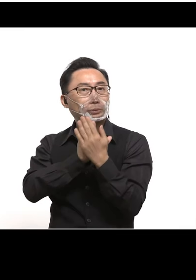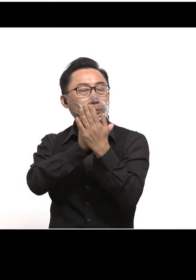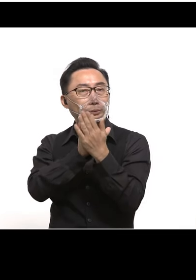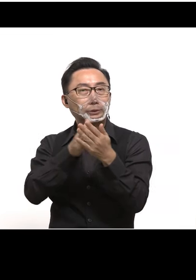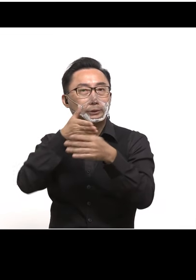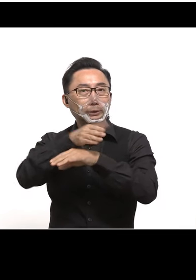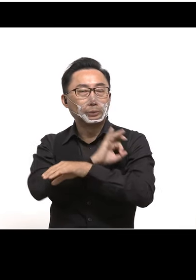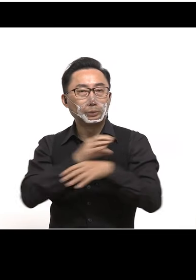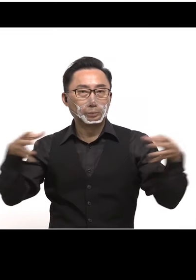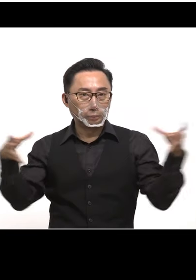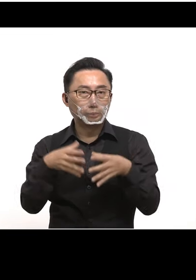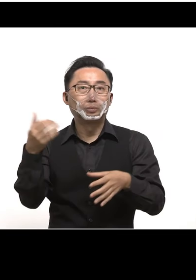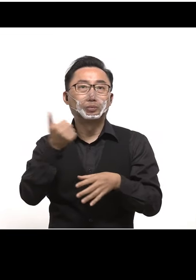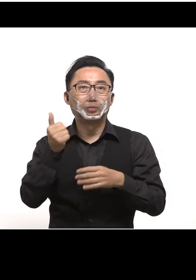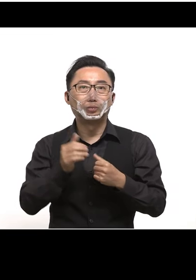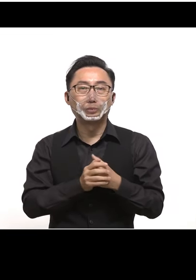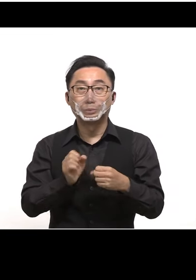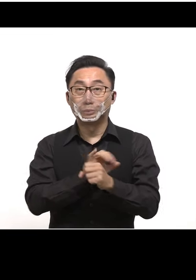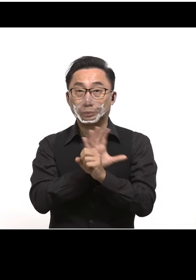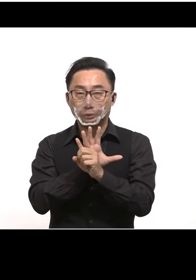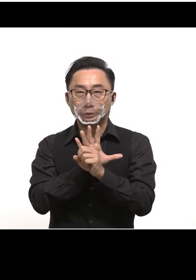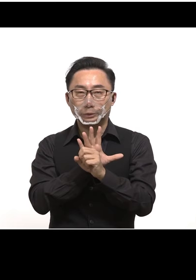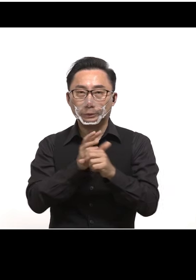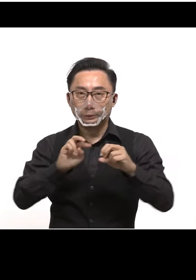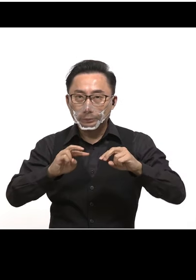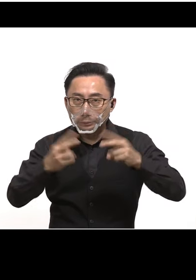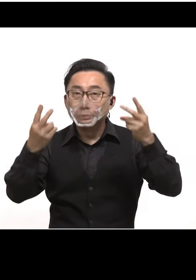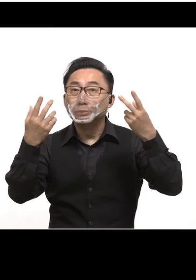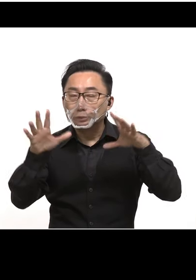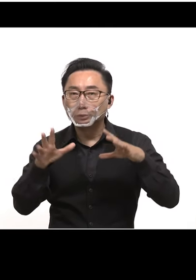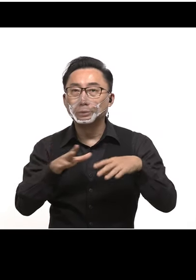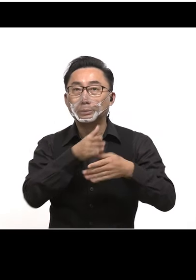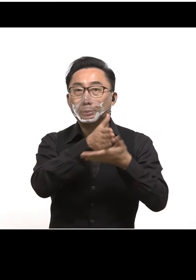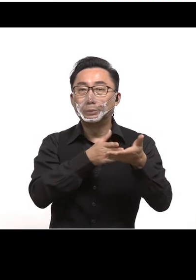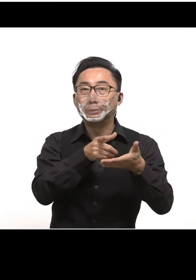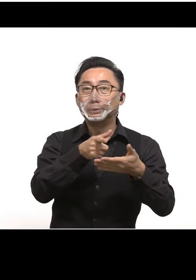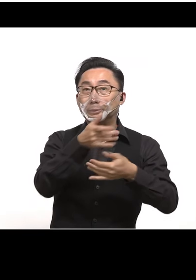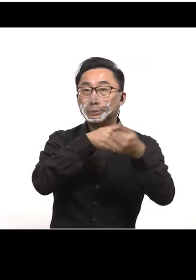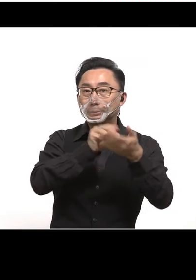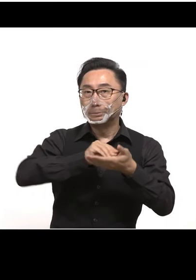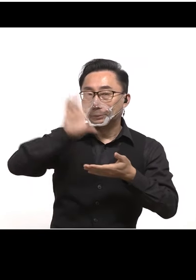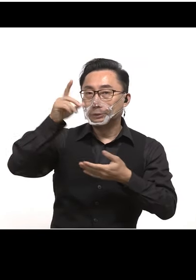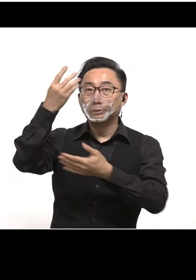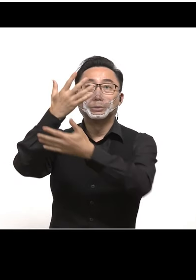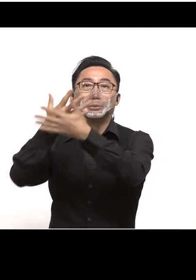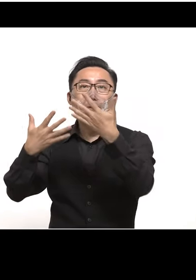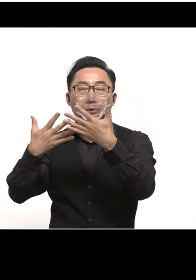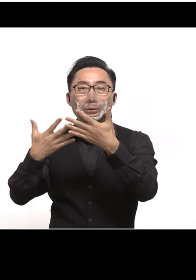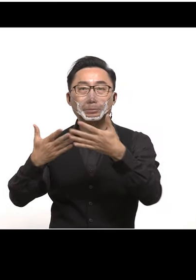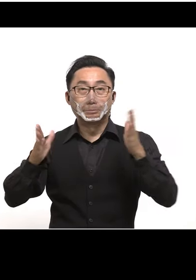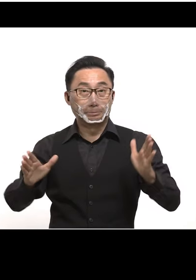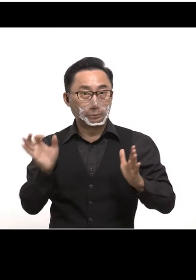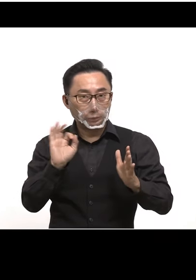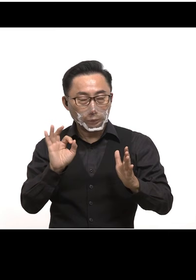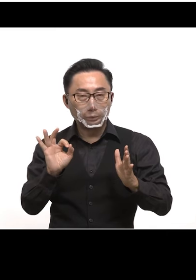共融。在疫情的新常態之下，有部分節目是會移師在網上進行，突破時空的界限，